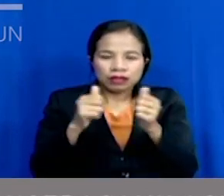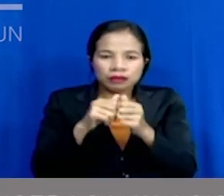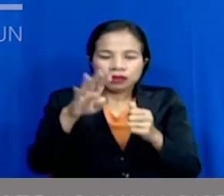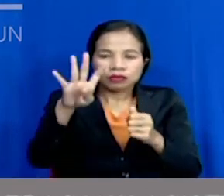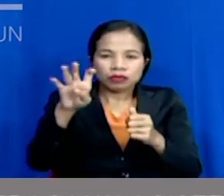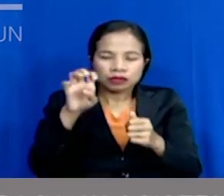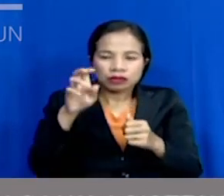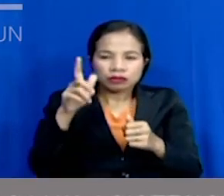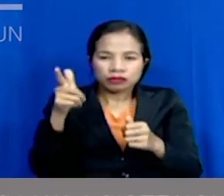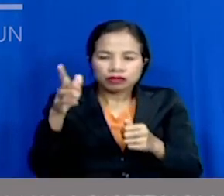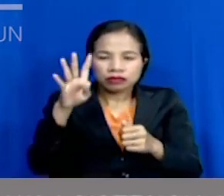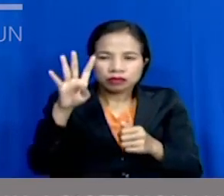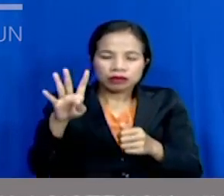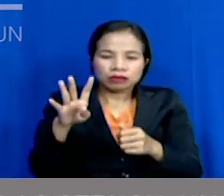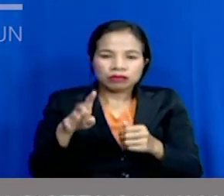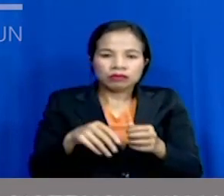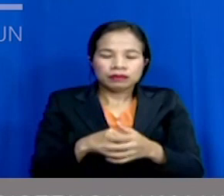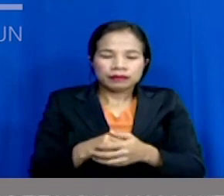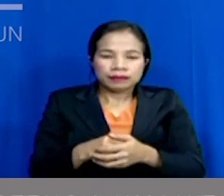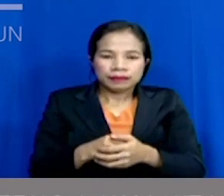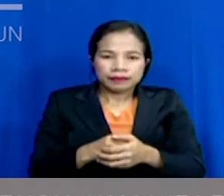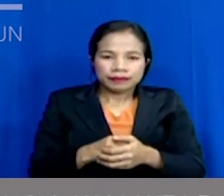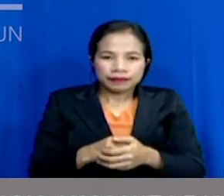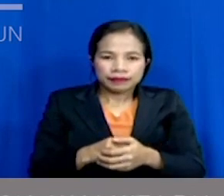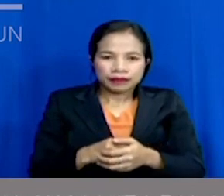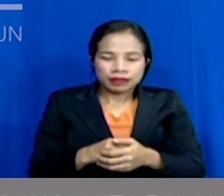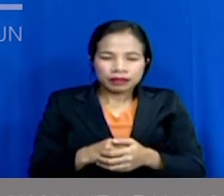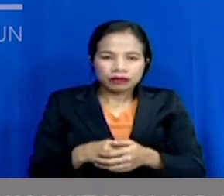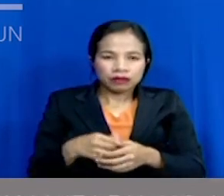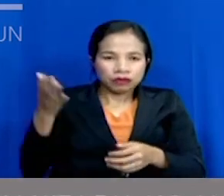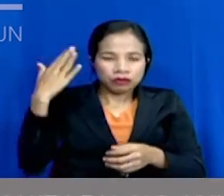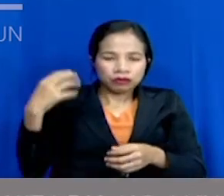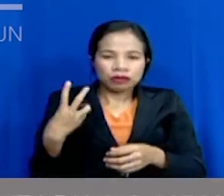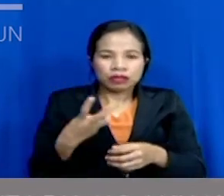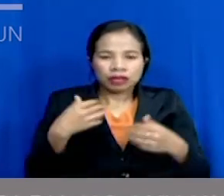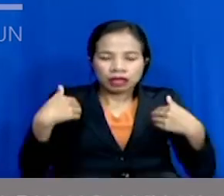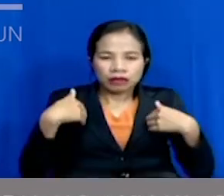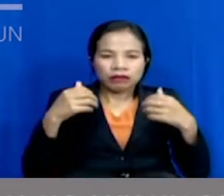424 elitoris antau ita ulu kita iha